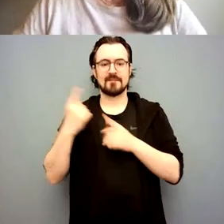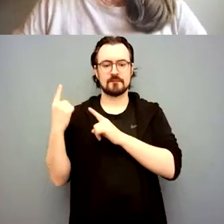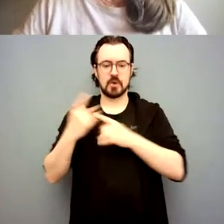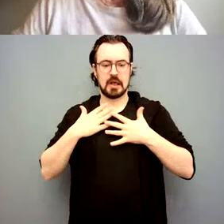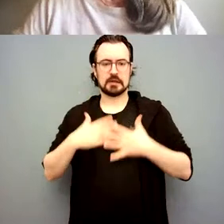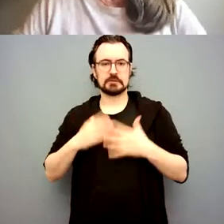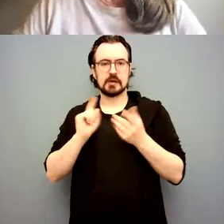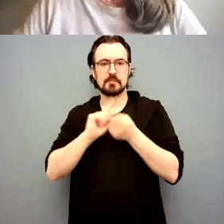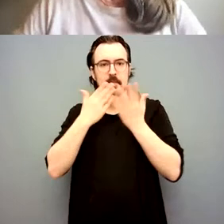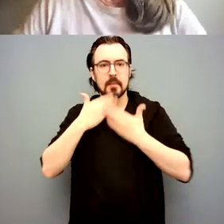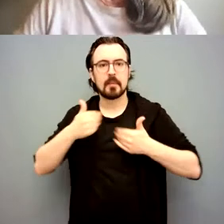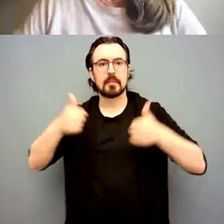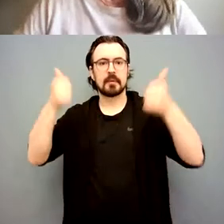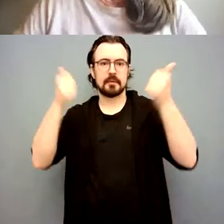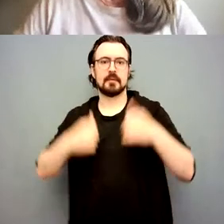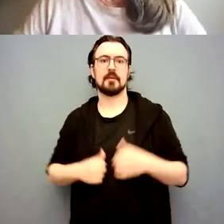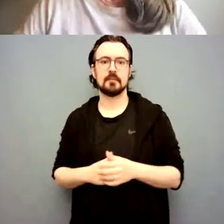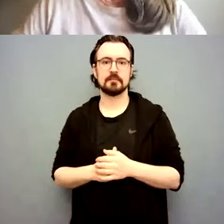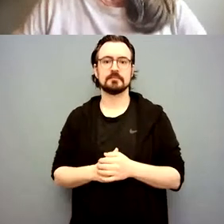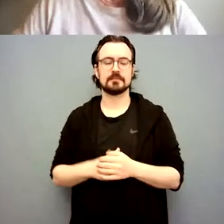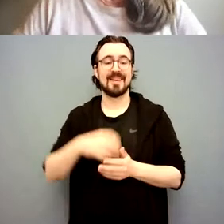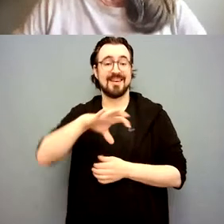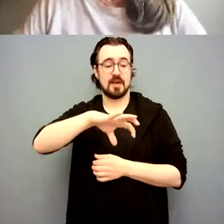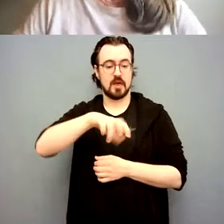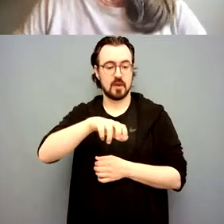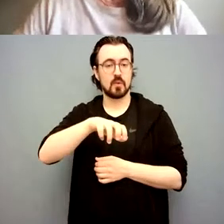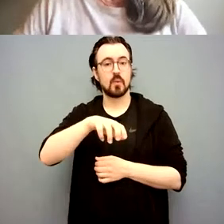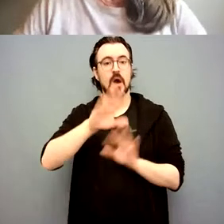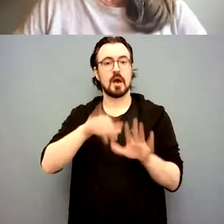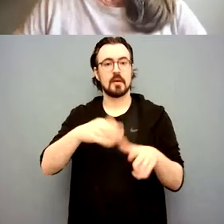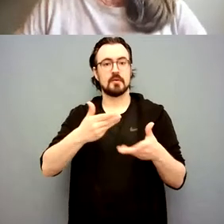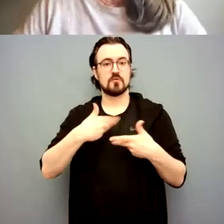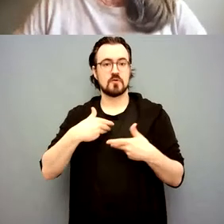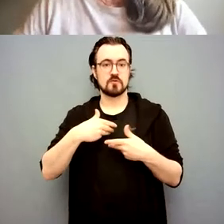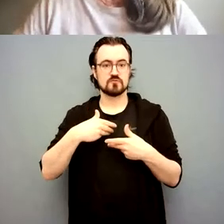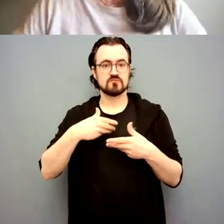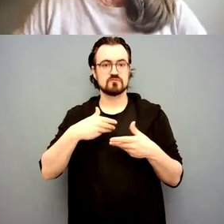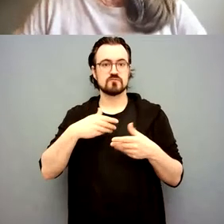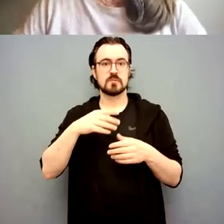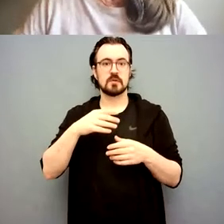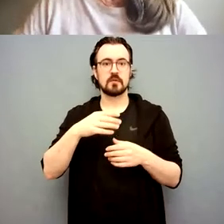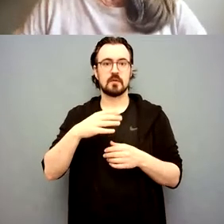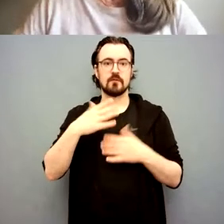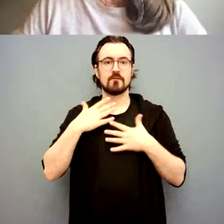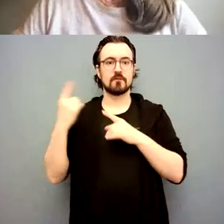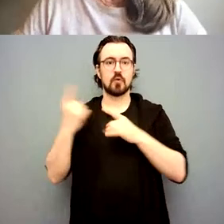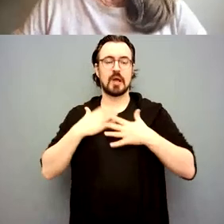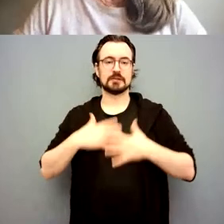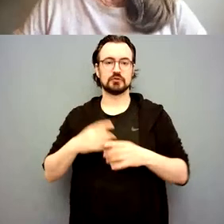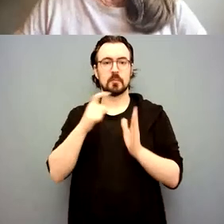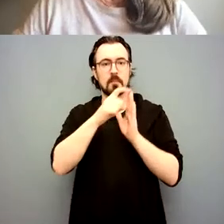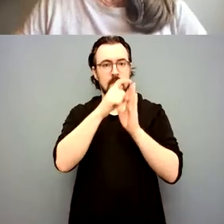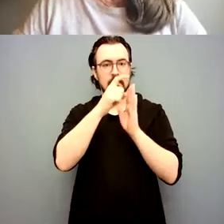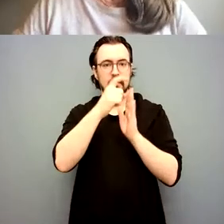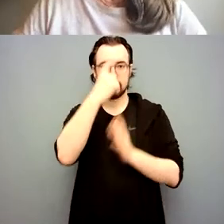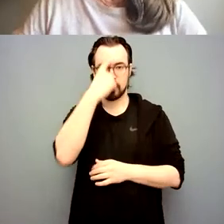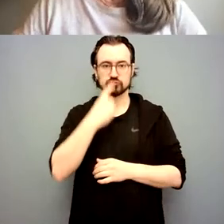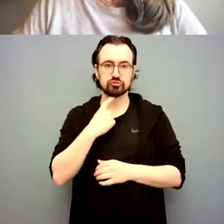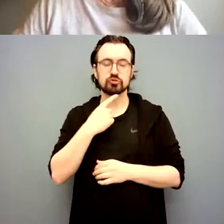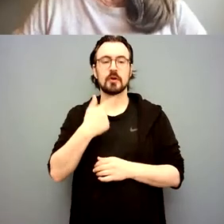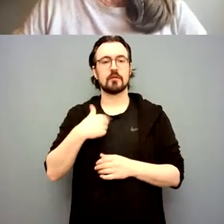bli bättre. Regionen har ju tagit en folkhälsopolicy, och den tycker jag ska användas av